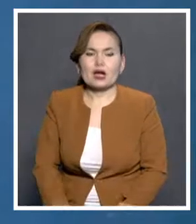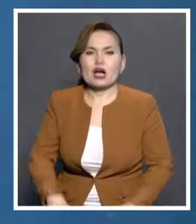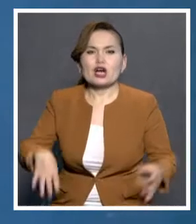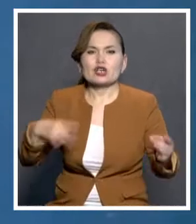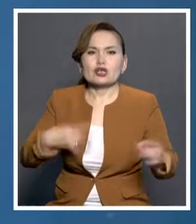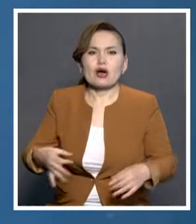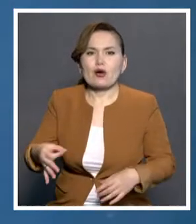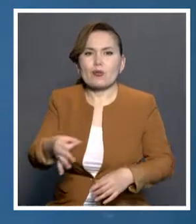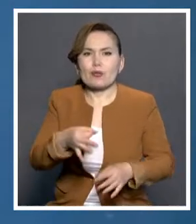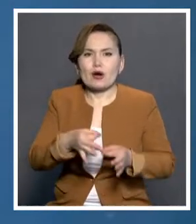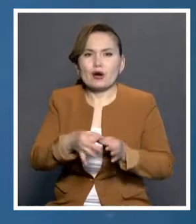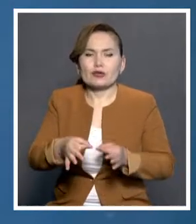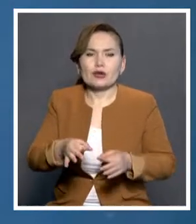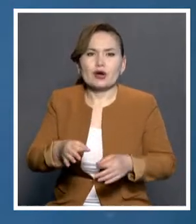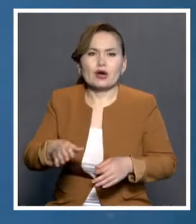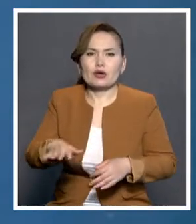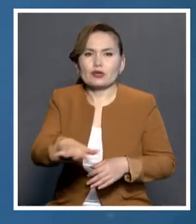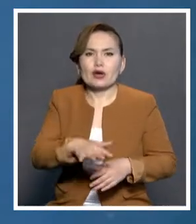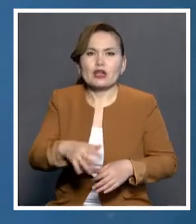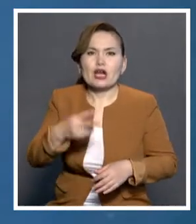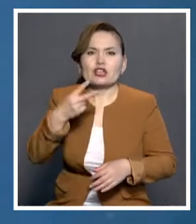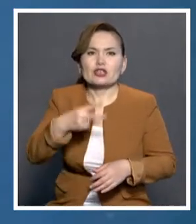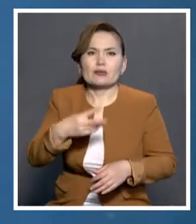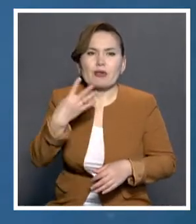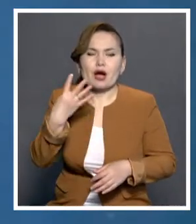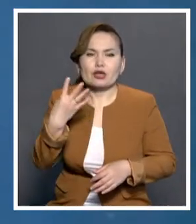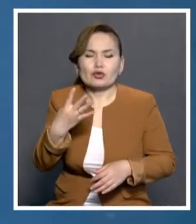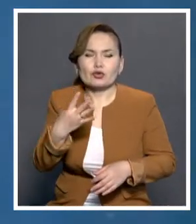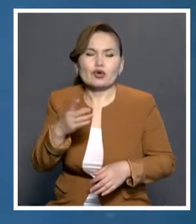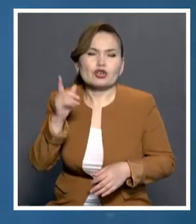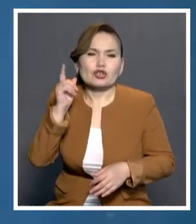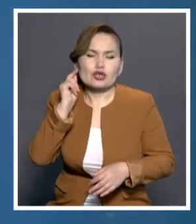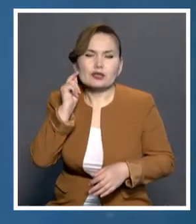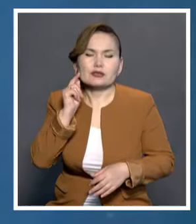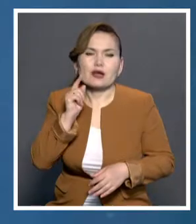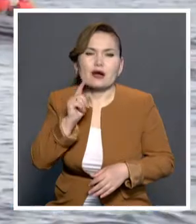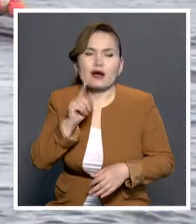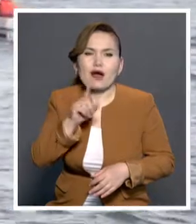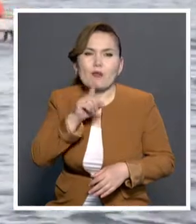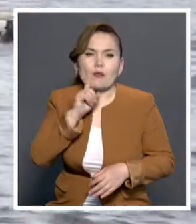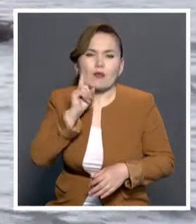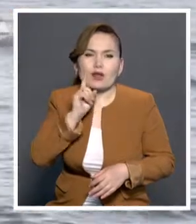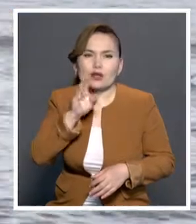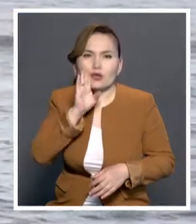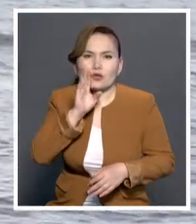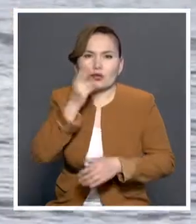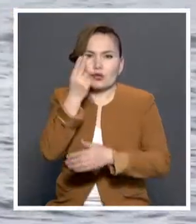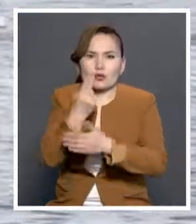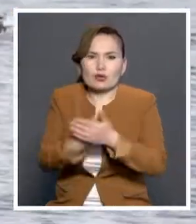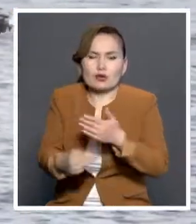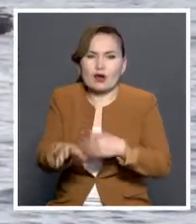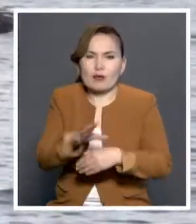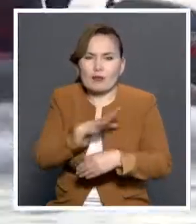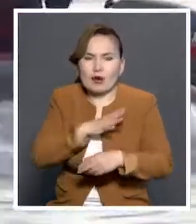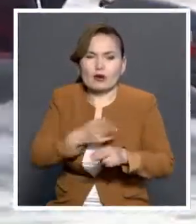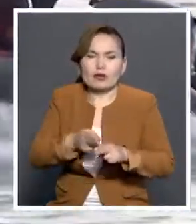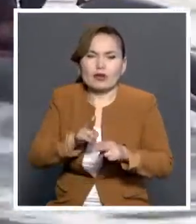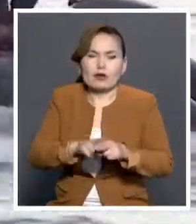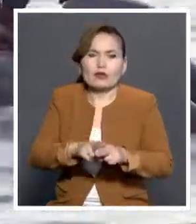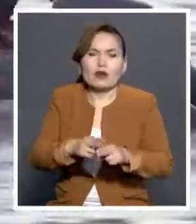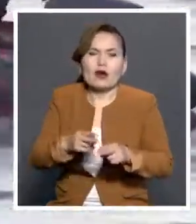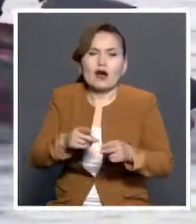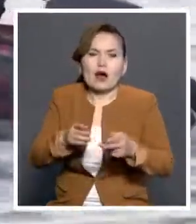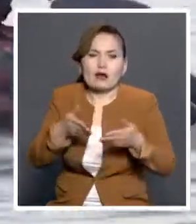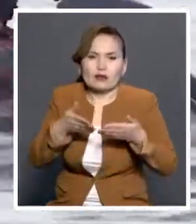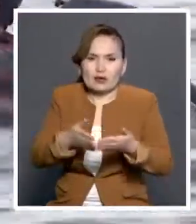Жамбыл облысы Тасөткөл су қоймасында 24 жастағы қызды іздеу кезінде жоғалып кеткен сүңгуірдің бірі әлі табылмады. Тараздан арнай